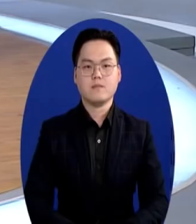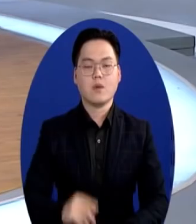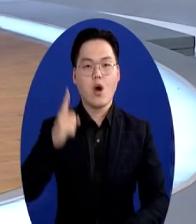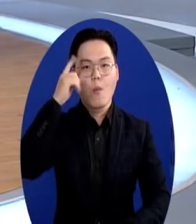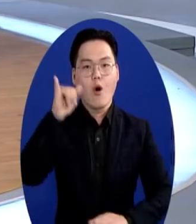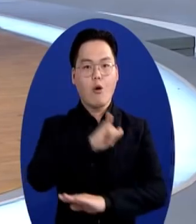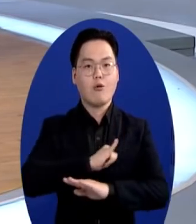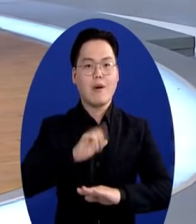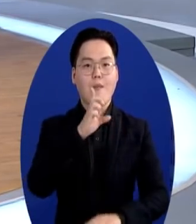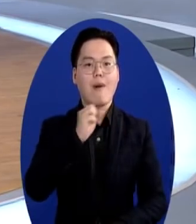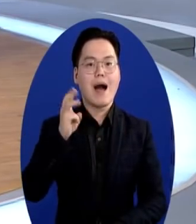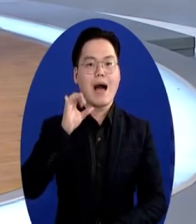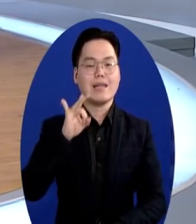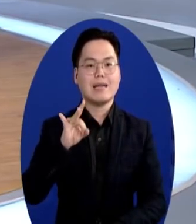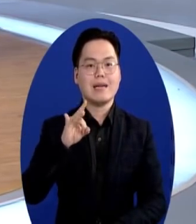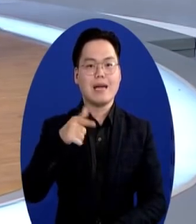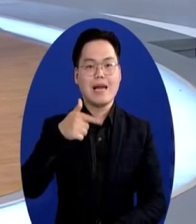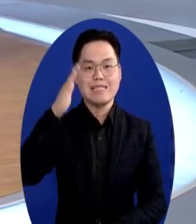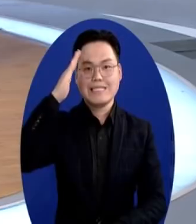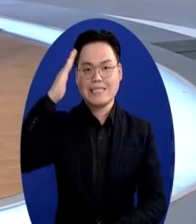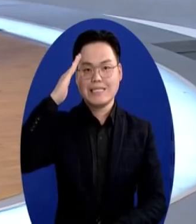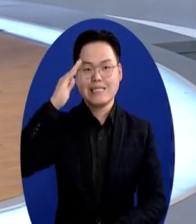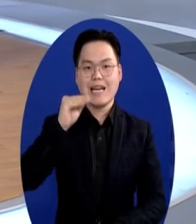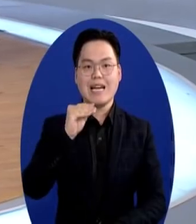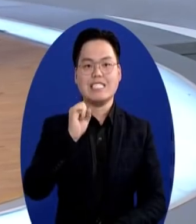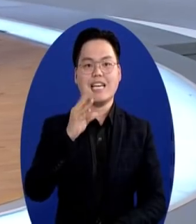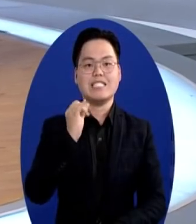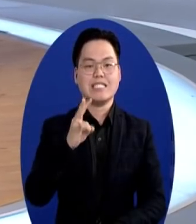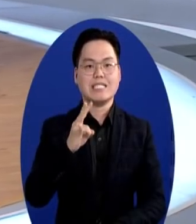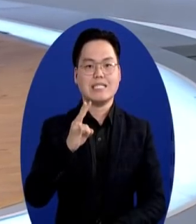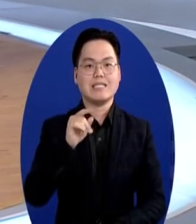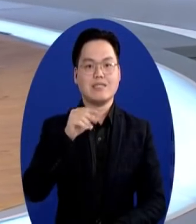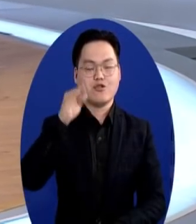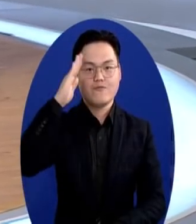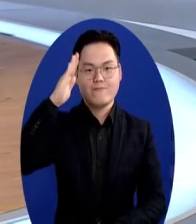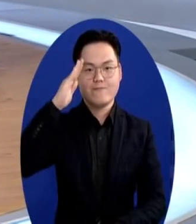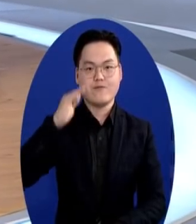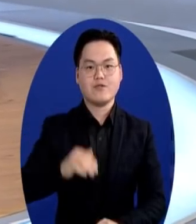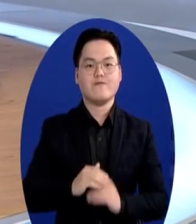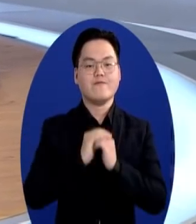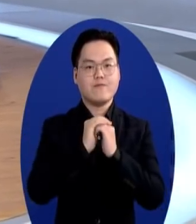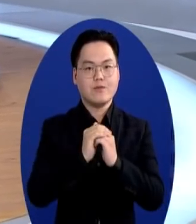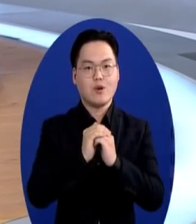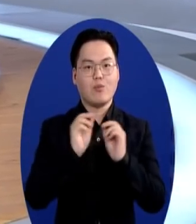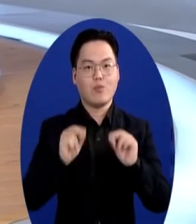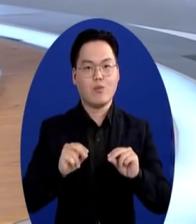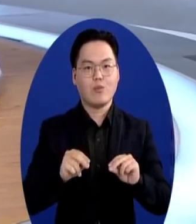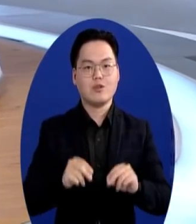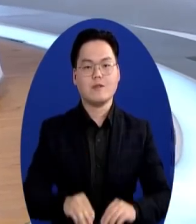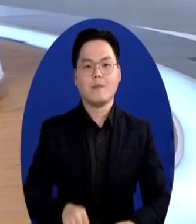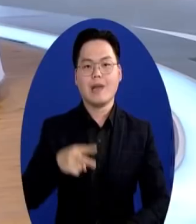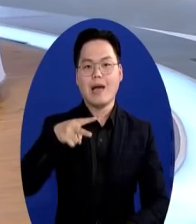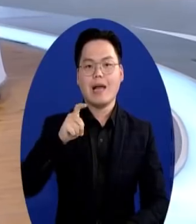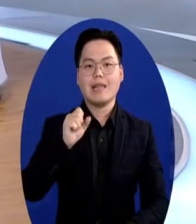Монгол улсын баатар генерал Жамингийн Лавг сүрэн Жанжины хөшөөнд цэцэг өргөх ёслол боллоо. Ард олно залуу Жанжин хэмээн алдарсан Лавг сүрэн